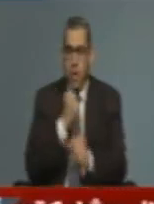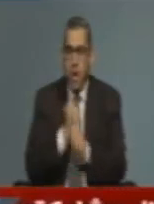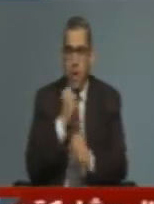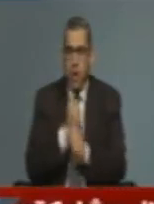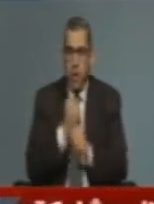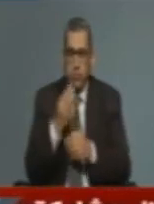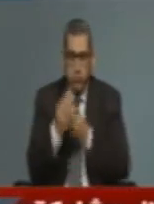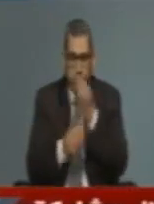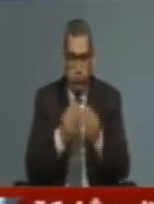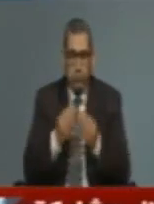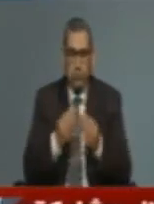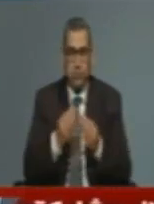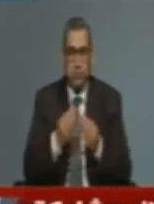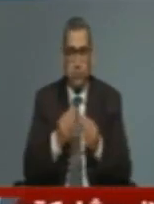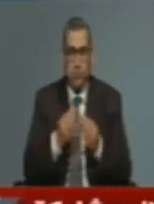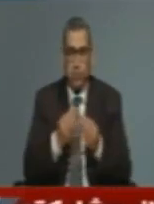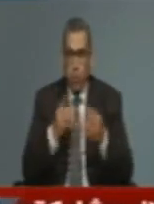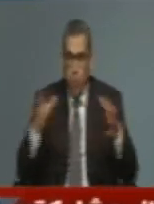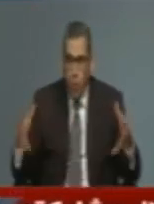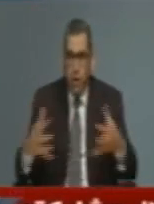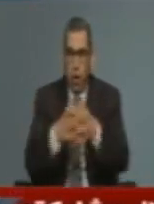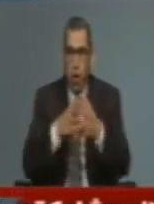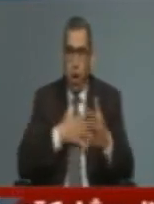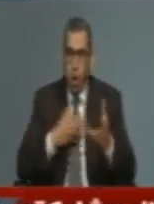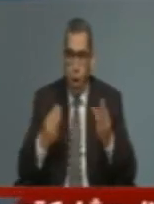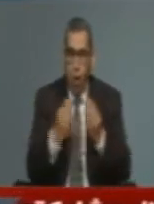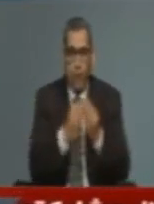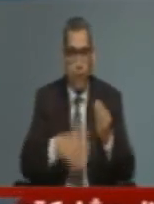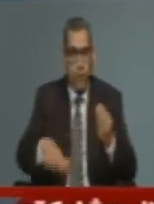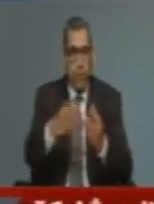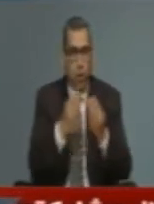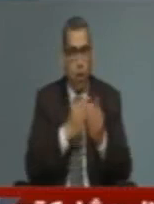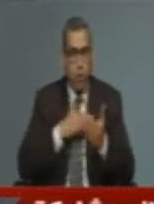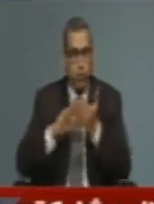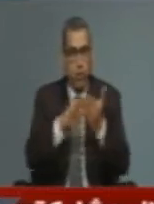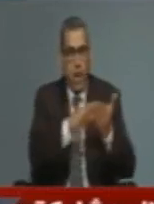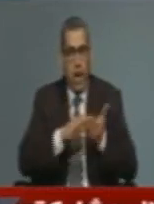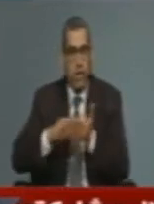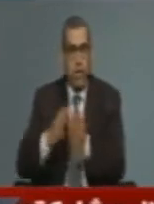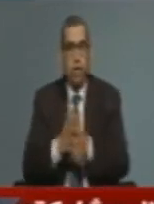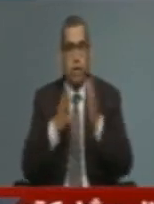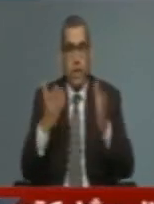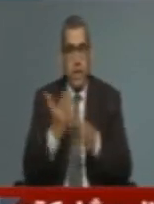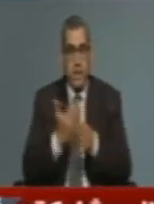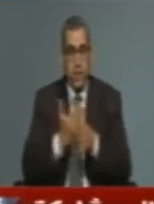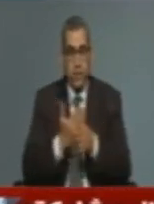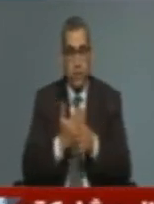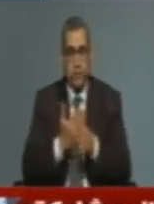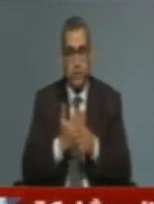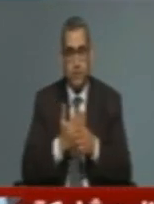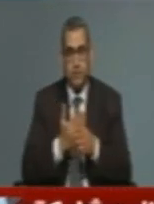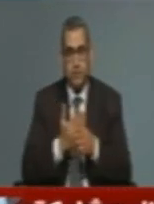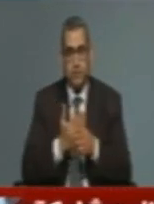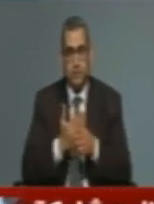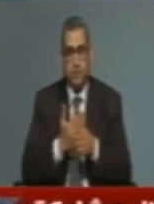كمان انتوا مع بعضكم تحبوا بعض اكتر وتساعدوا بعض اكتر، عشان